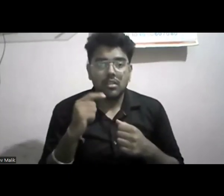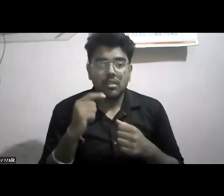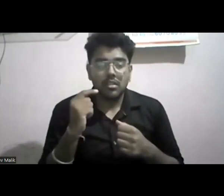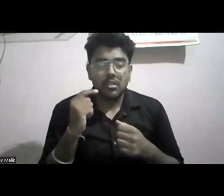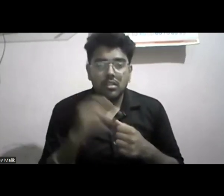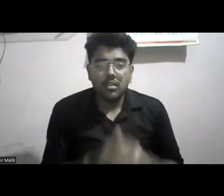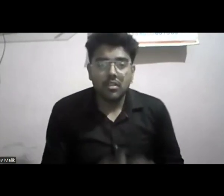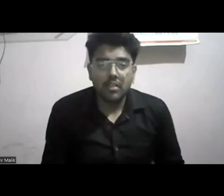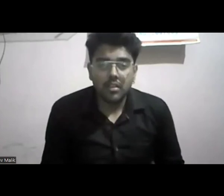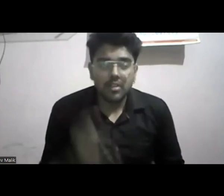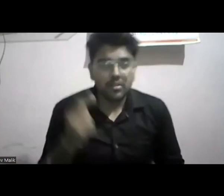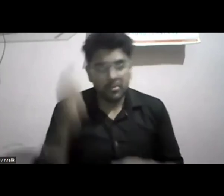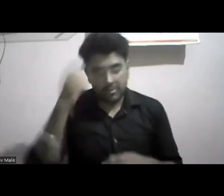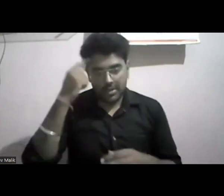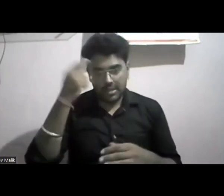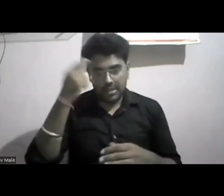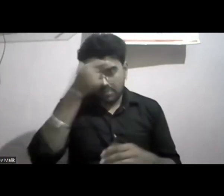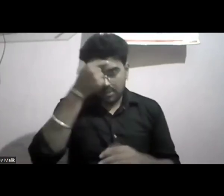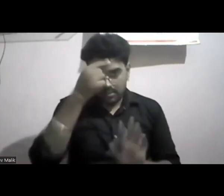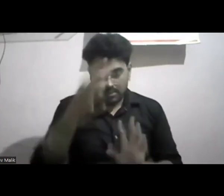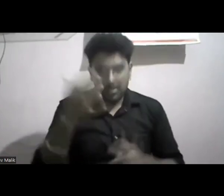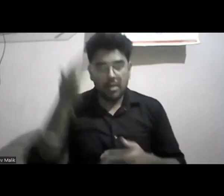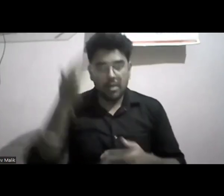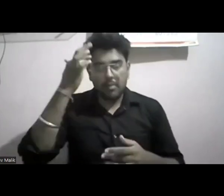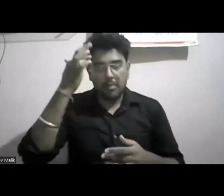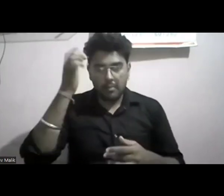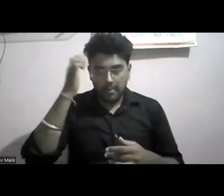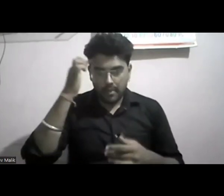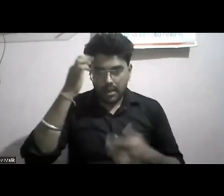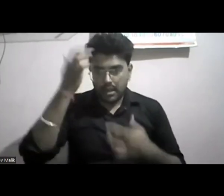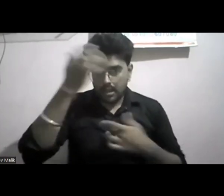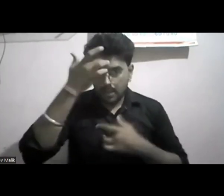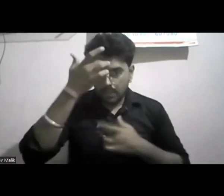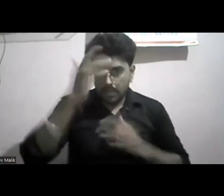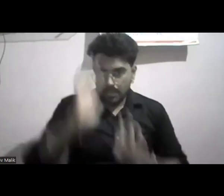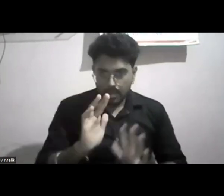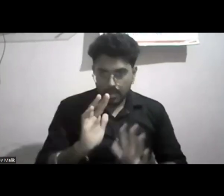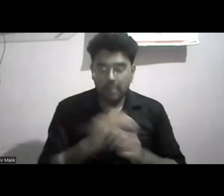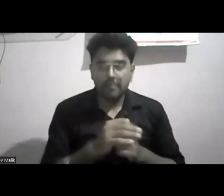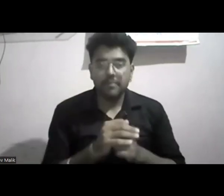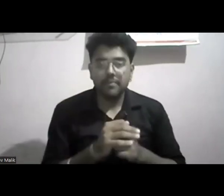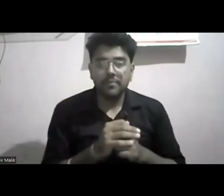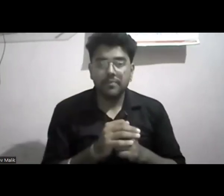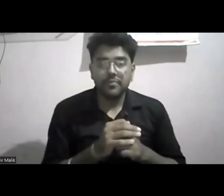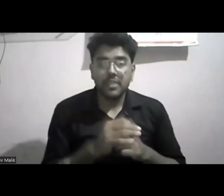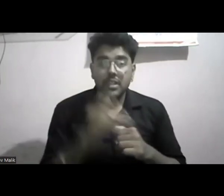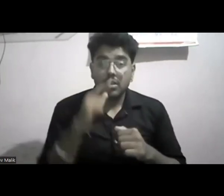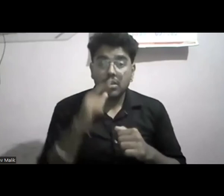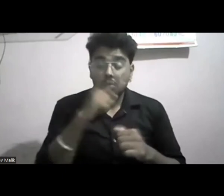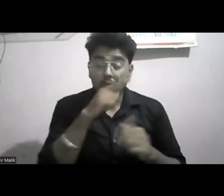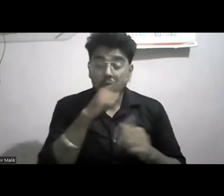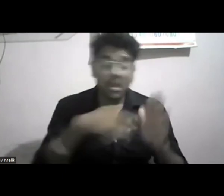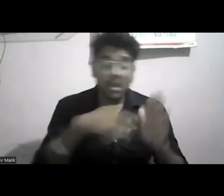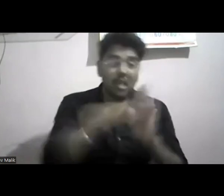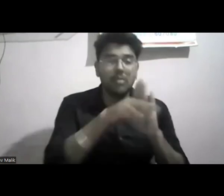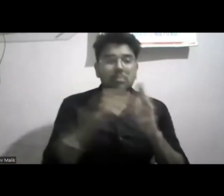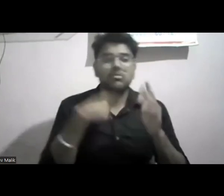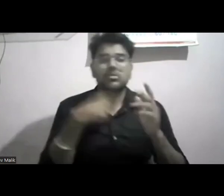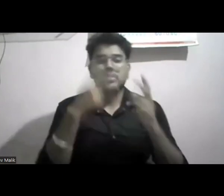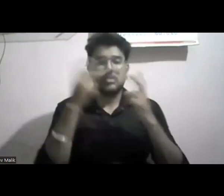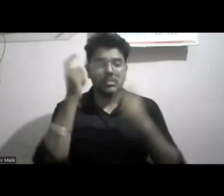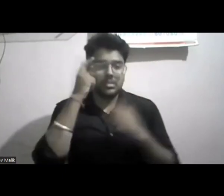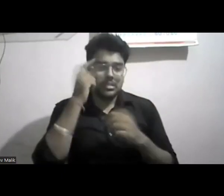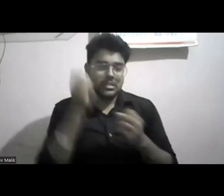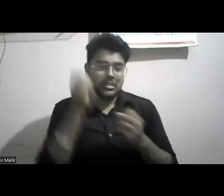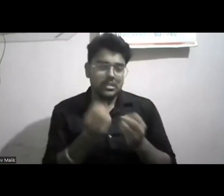mental disability और mental illness और mental health के बारे में बताती है. तो उस level पे भी हमें सोचना थोड़ा start